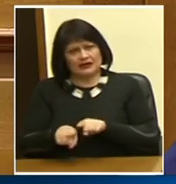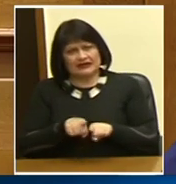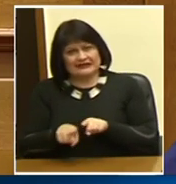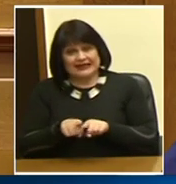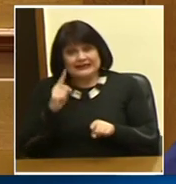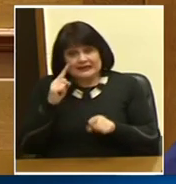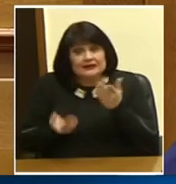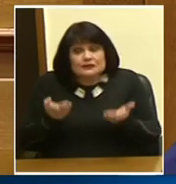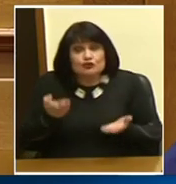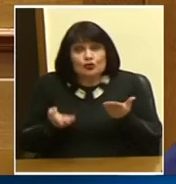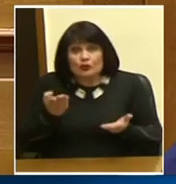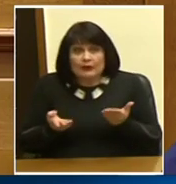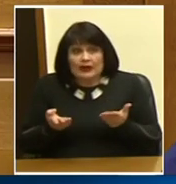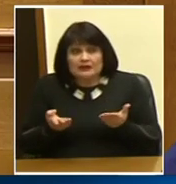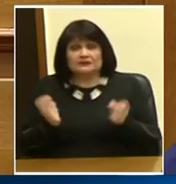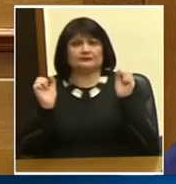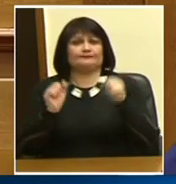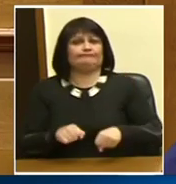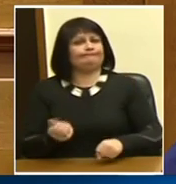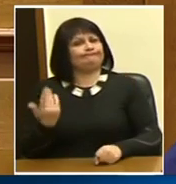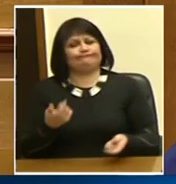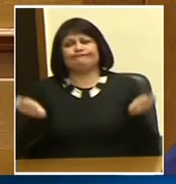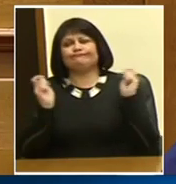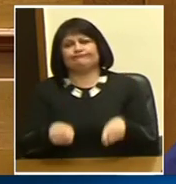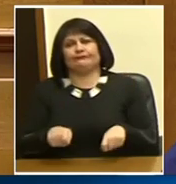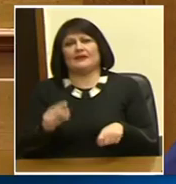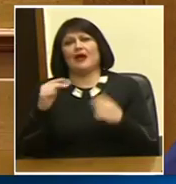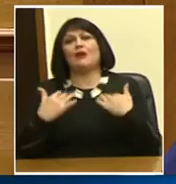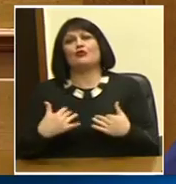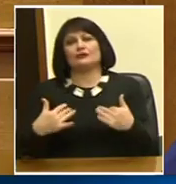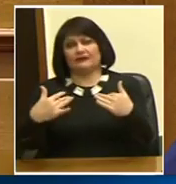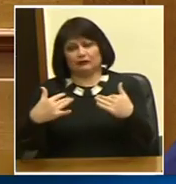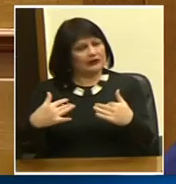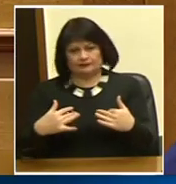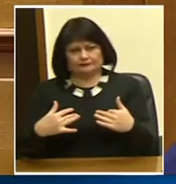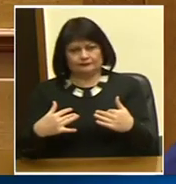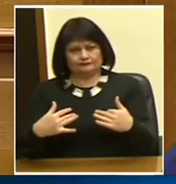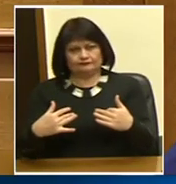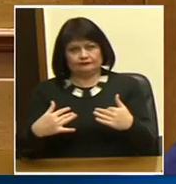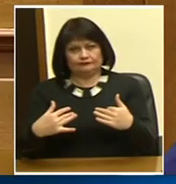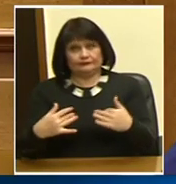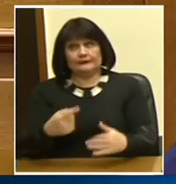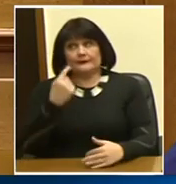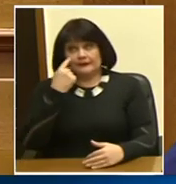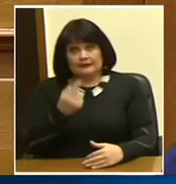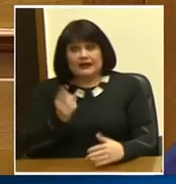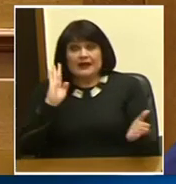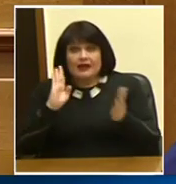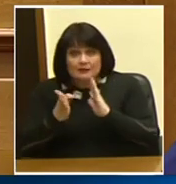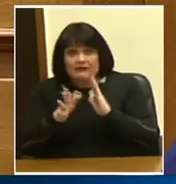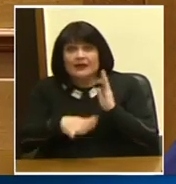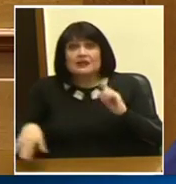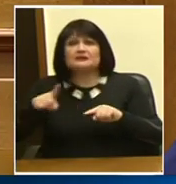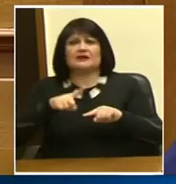ισορροπιών, δεν θα συνενέσει στην εκλογή Προέδρου της Δημοκρατίας από τη Βουλή, αλλά θα δίνει την προοπτική άμεσης εκλογής από το λαό.